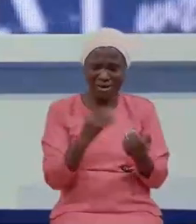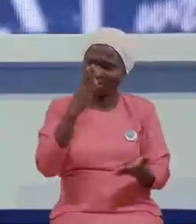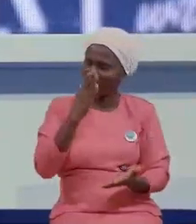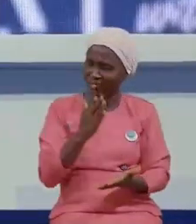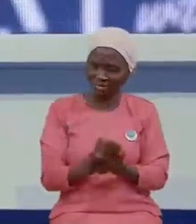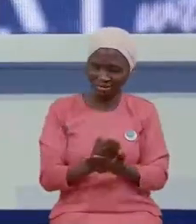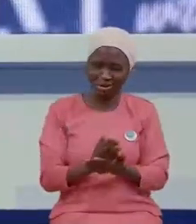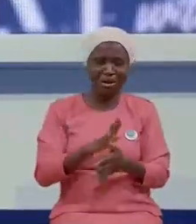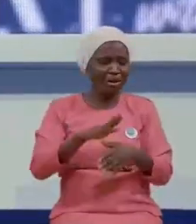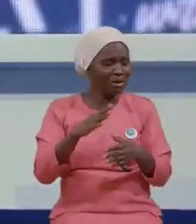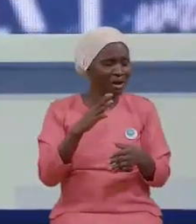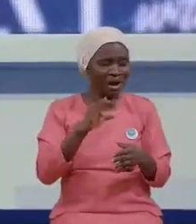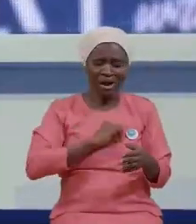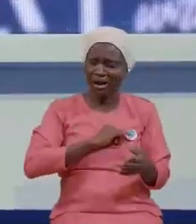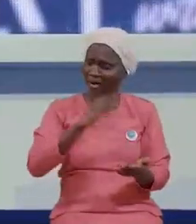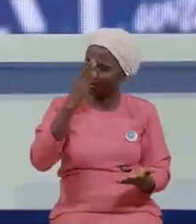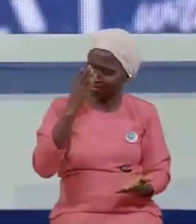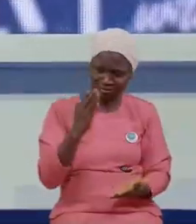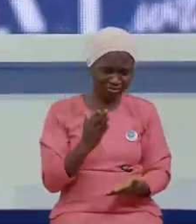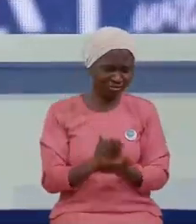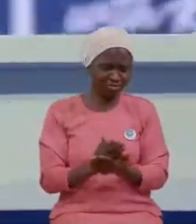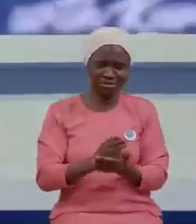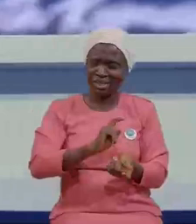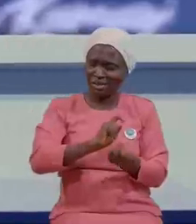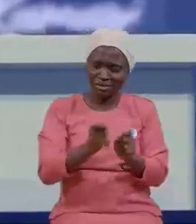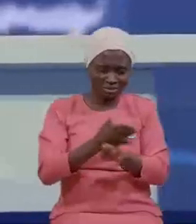Je me détourne du royaume des ténèbres.